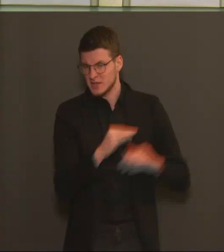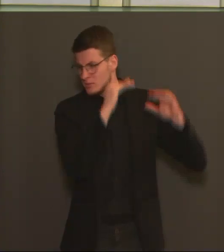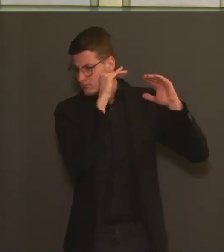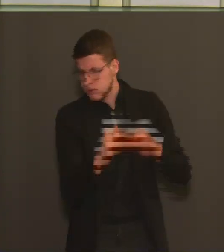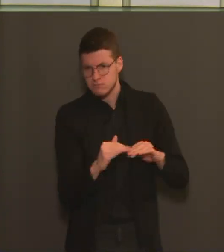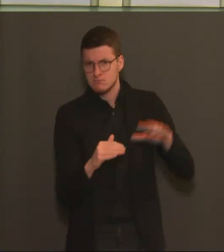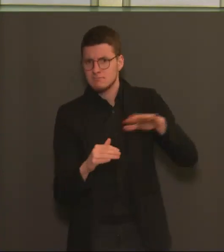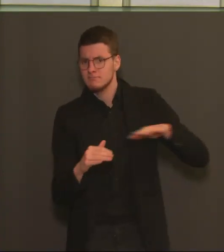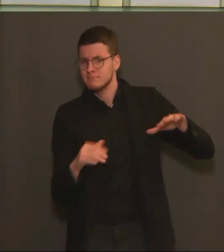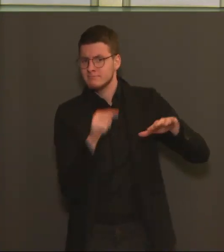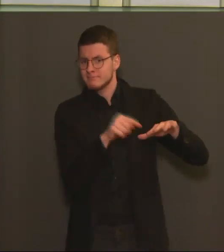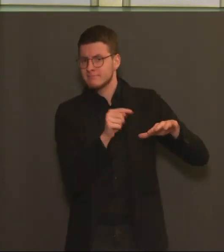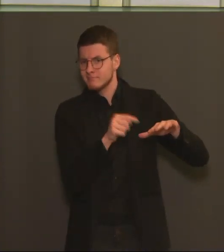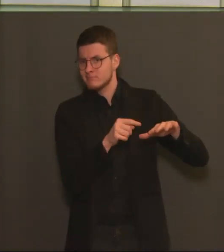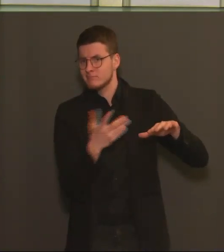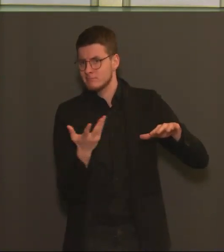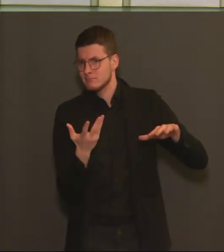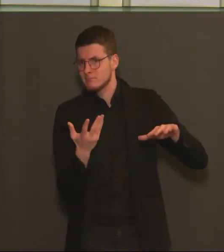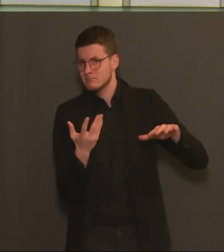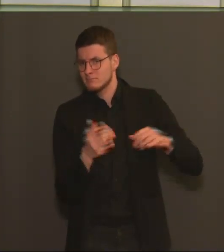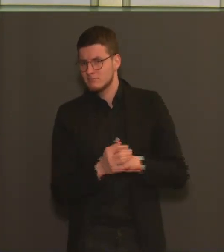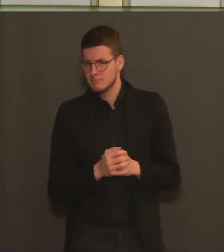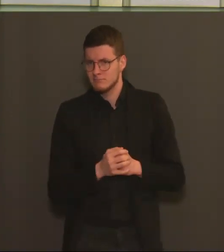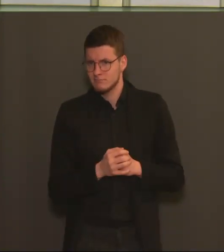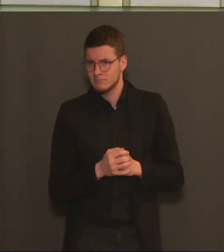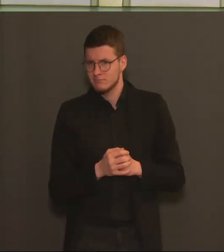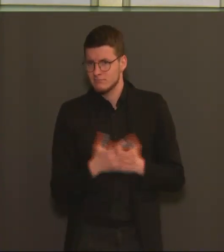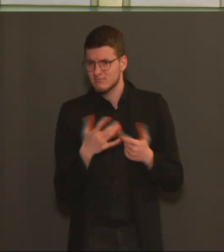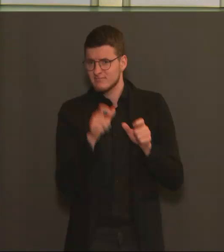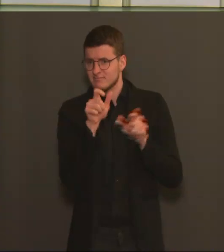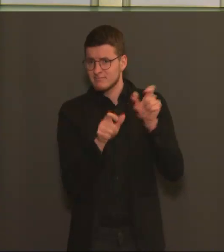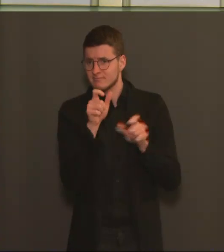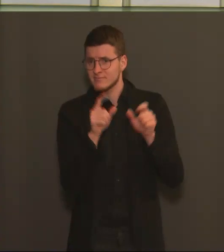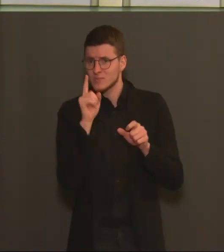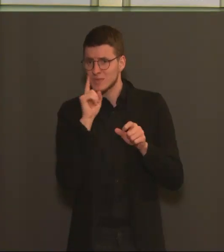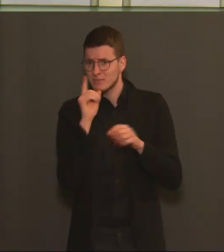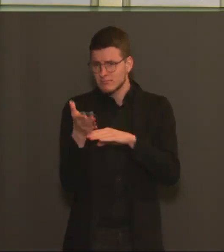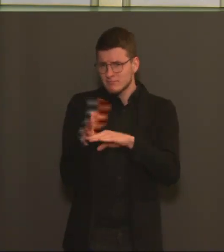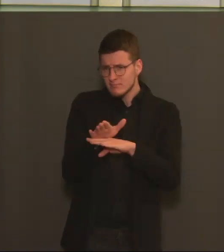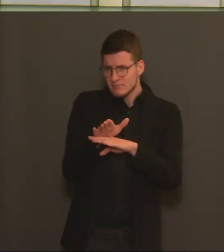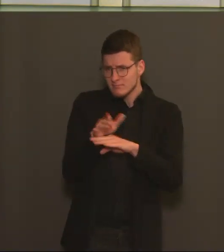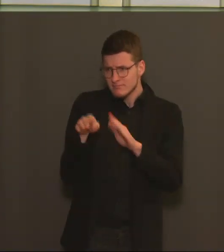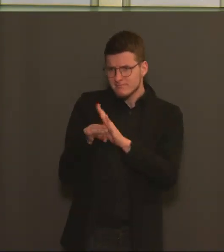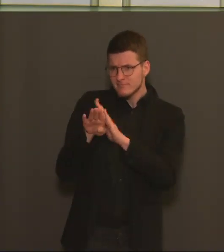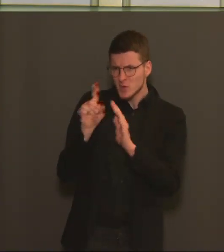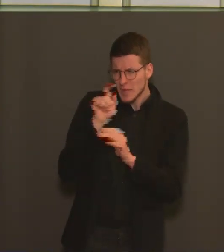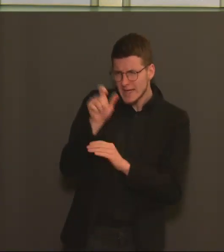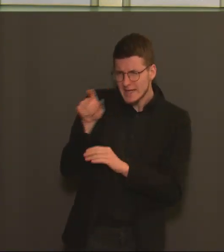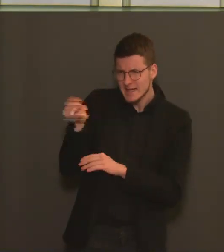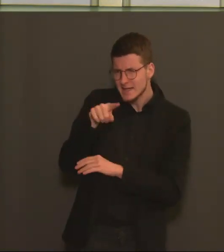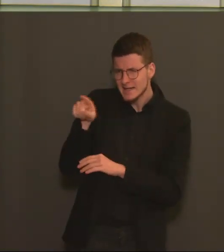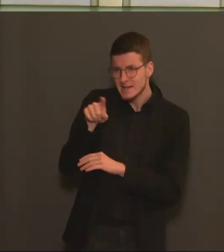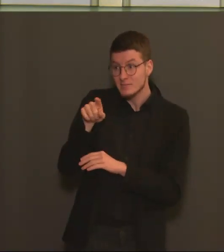op weekbasis. De toename in overlijdens doet zich dus uitsluitend voor bij de niet-gevaccineerde